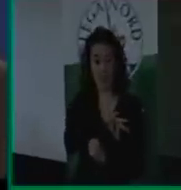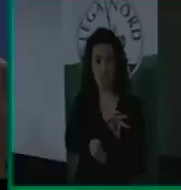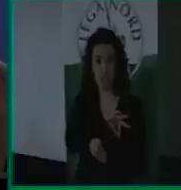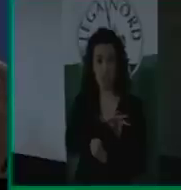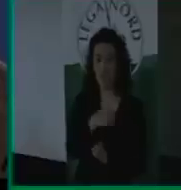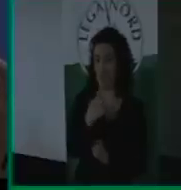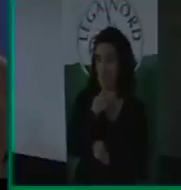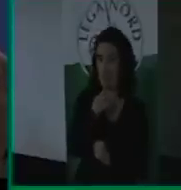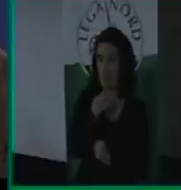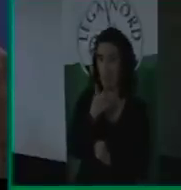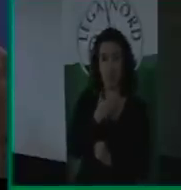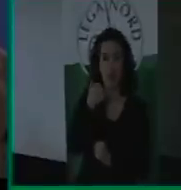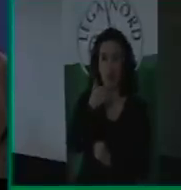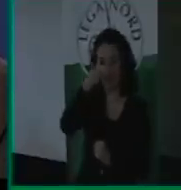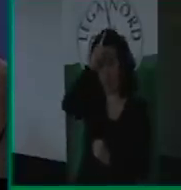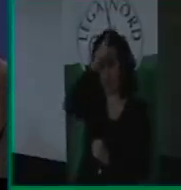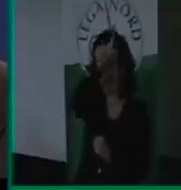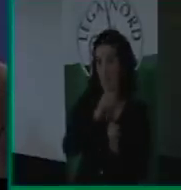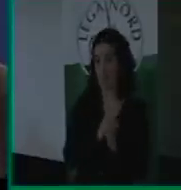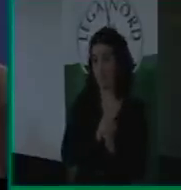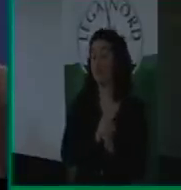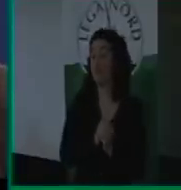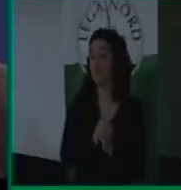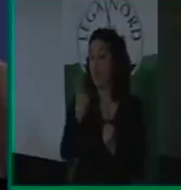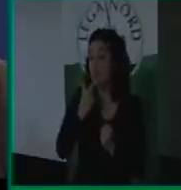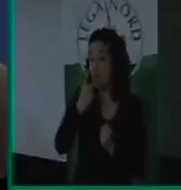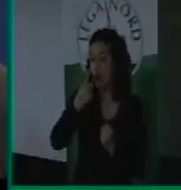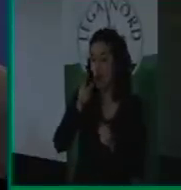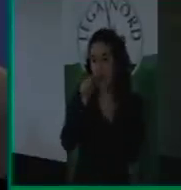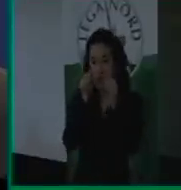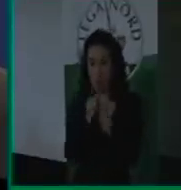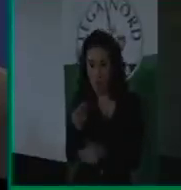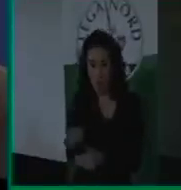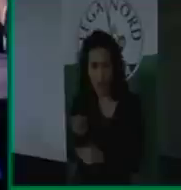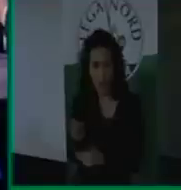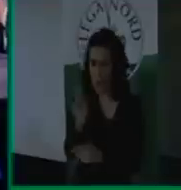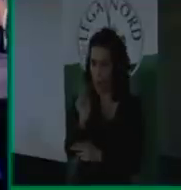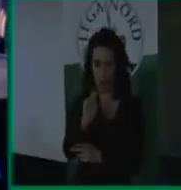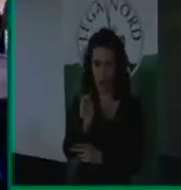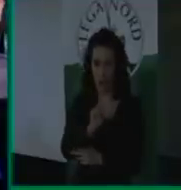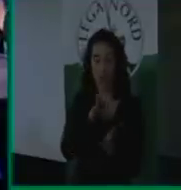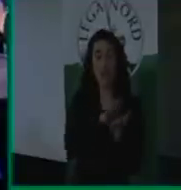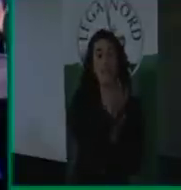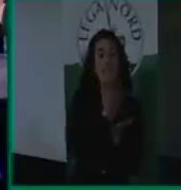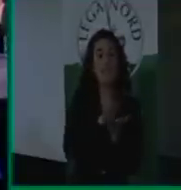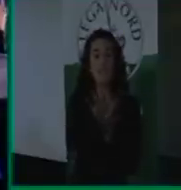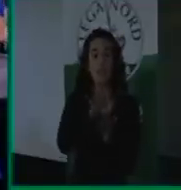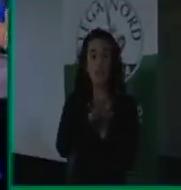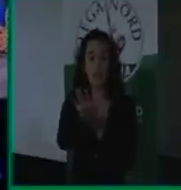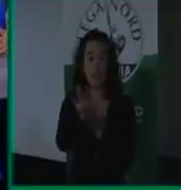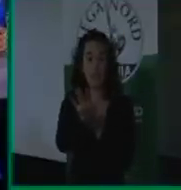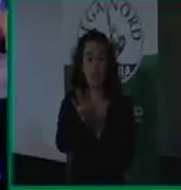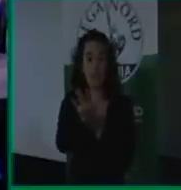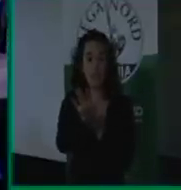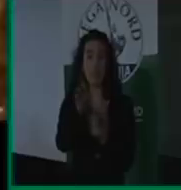Germania quindi non dobbiamo far finta che fossero delle elemosine bensì dobbiamo dire chiaramente sono investimenti che facciamo nel nostro proprio